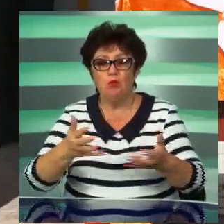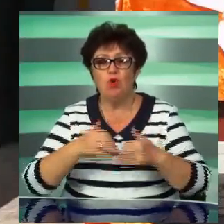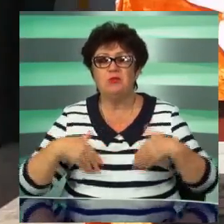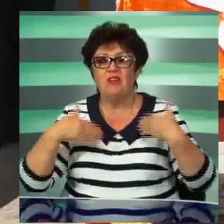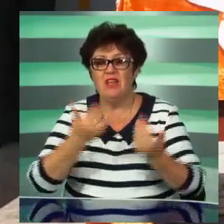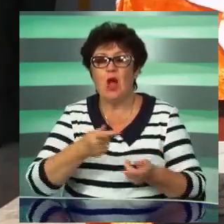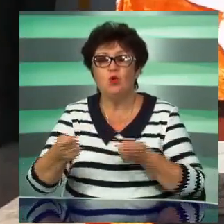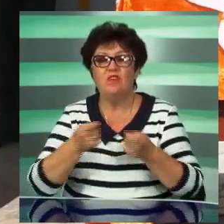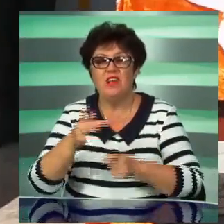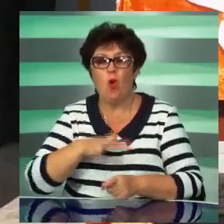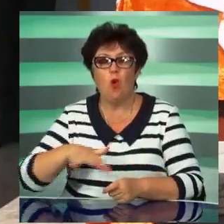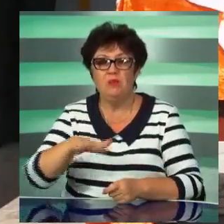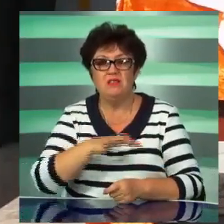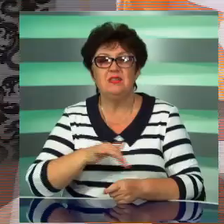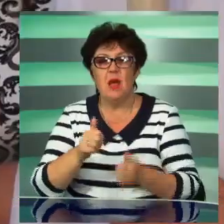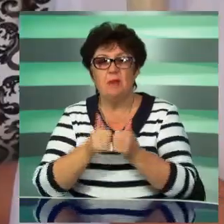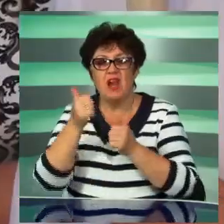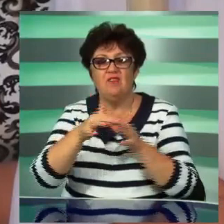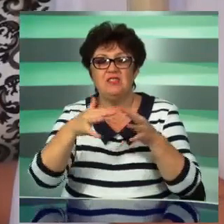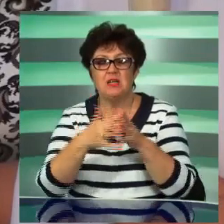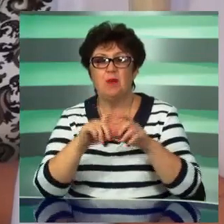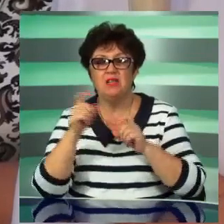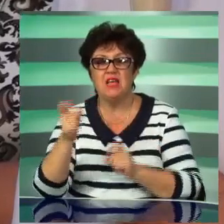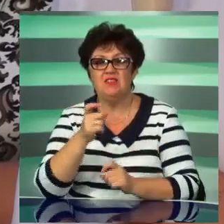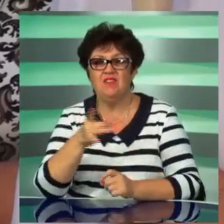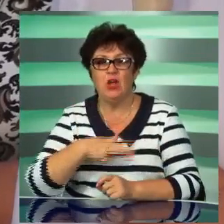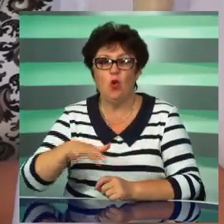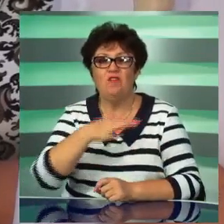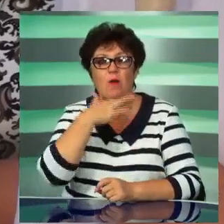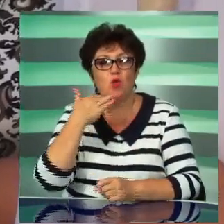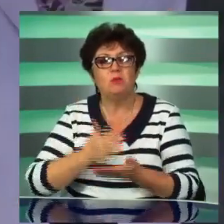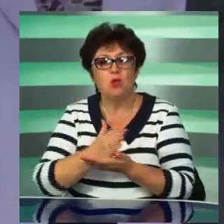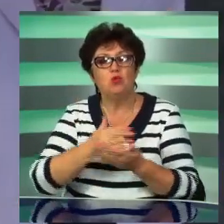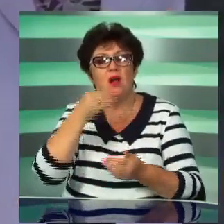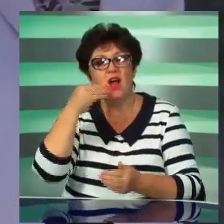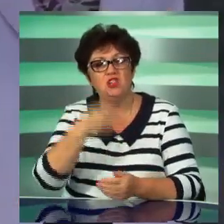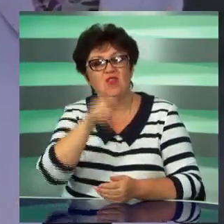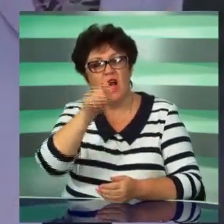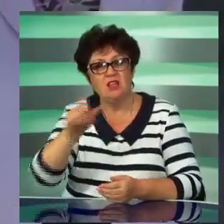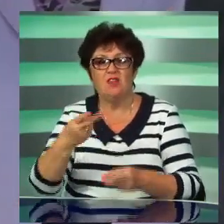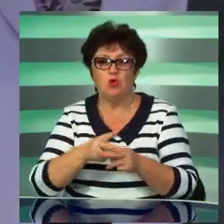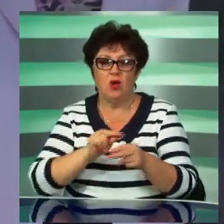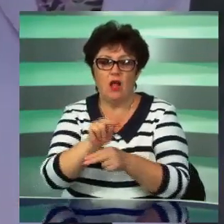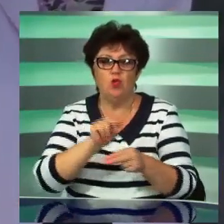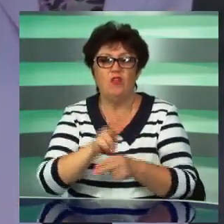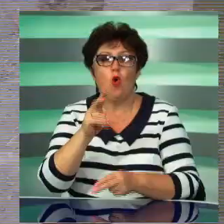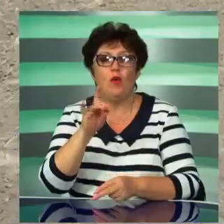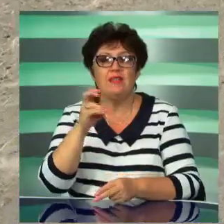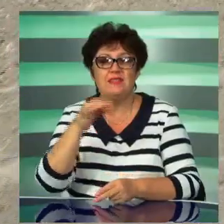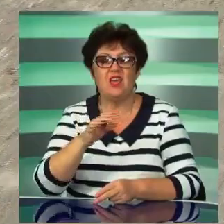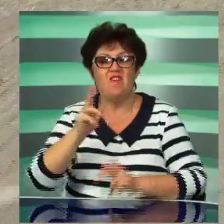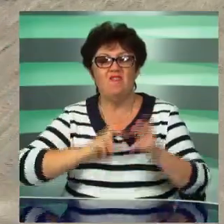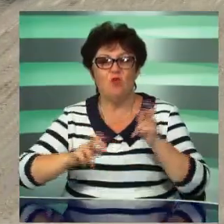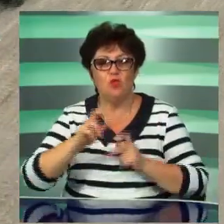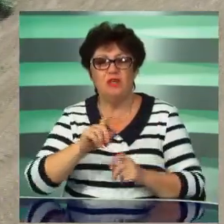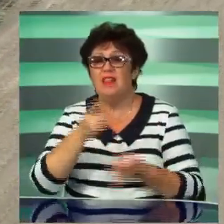от первых лиц области. Прорыв в сельском хозяйстве региона во многом заслуга качественных кадров, которые готовит Кокинский вуз. Ведь